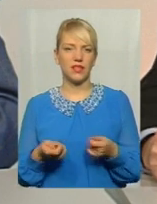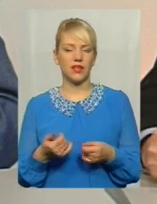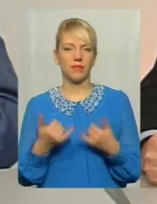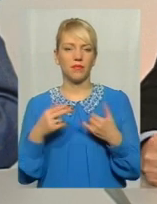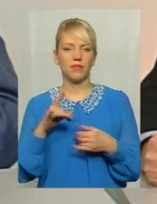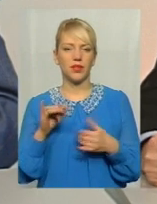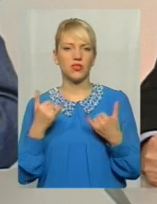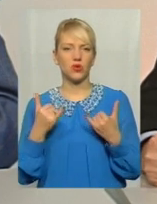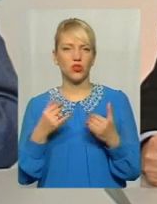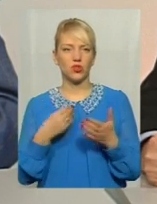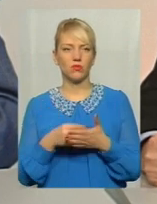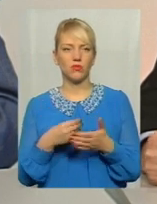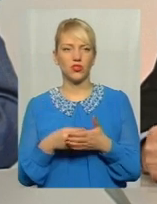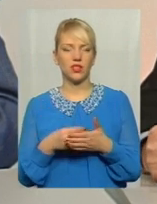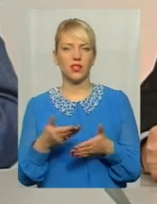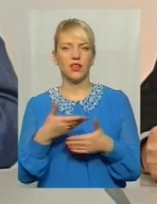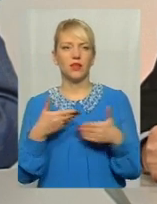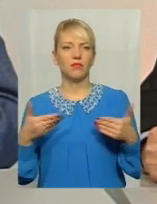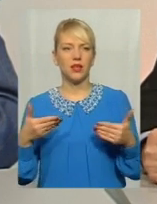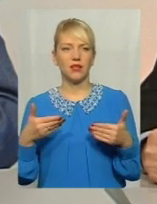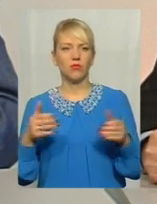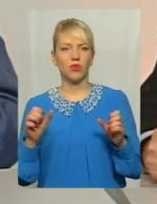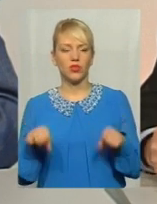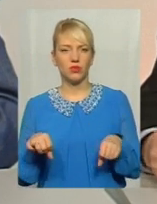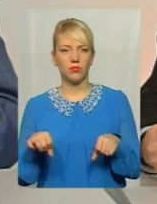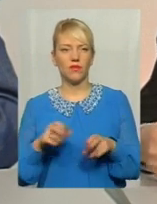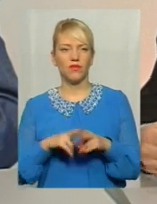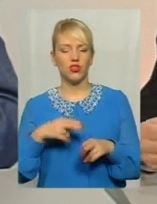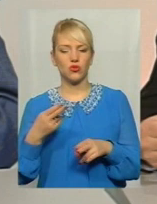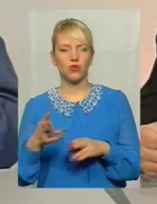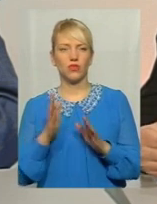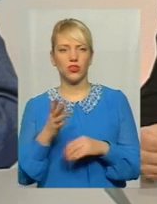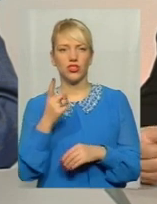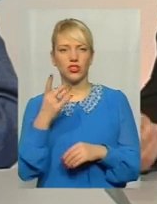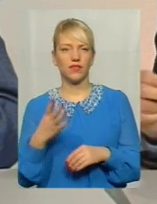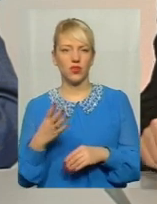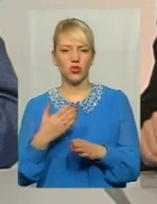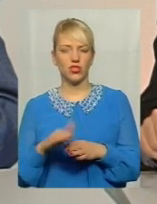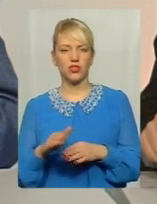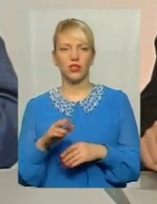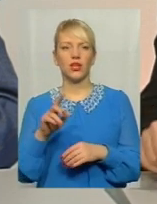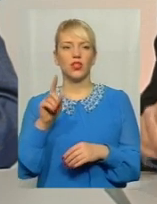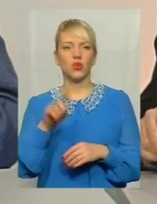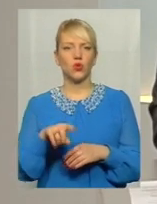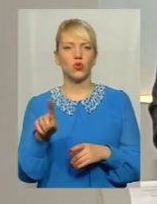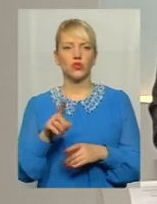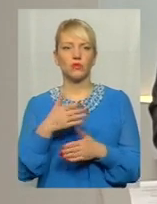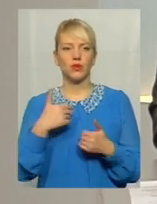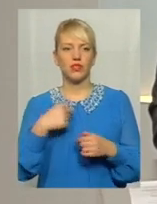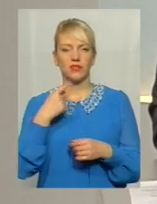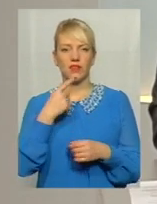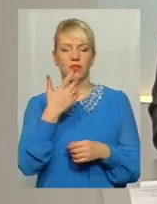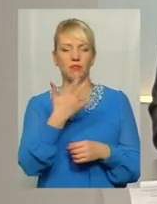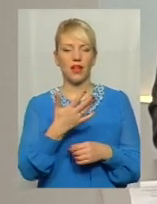сьогоднішньому бюджеті ми можемо відшкодувати лише четверту частину навіть того, що я назвав – 5, 3 і